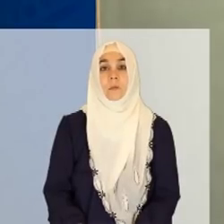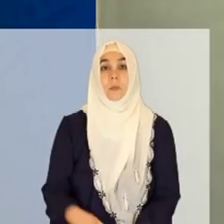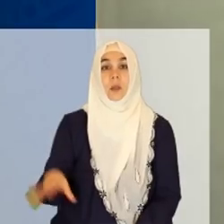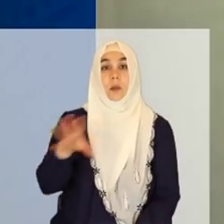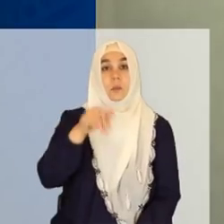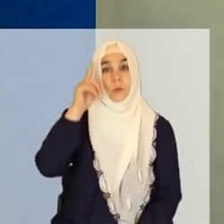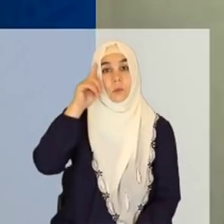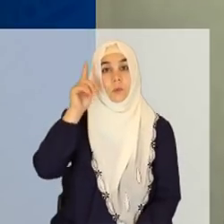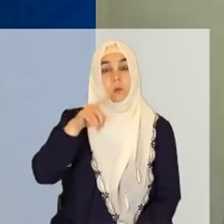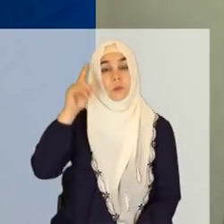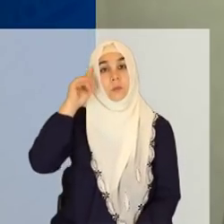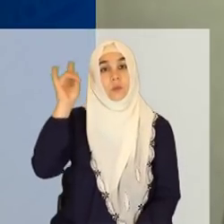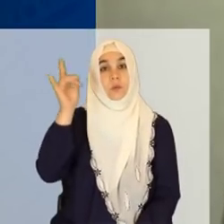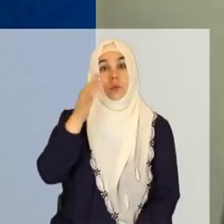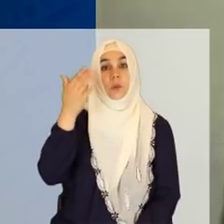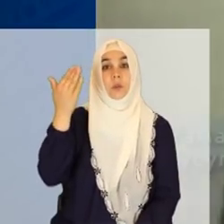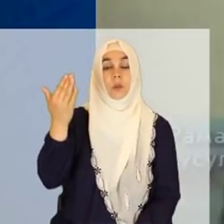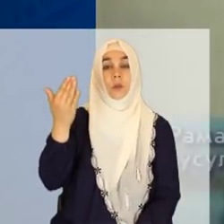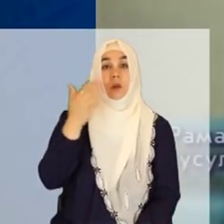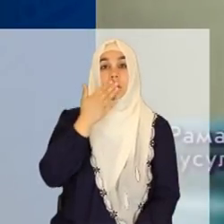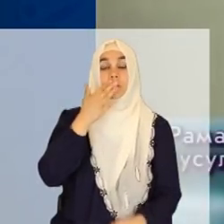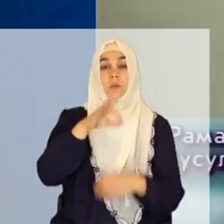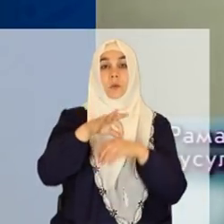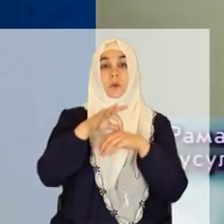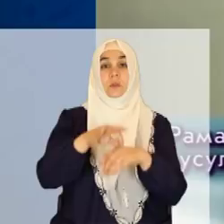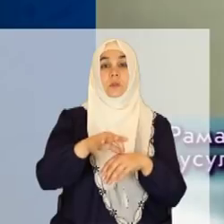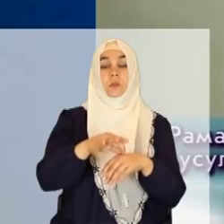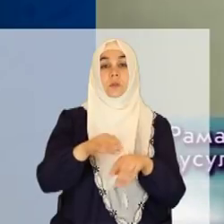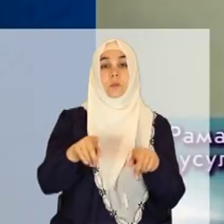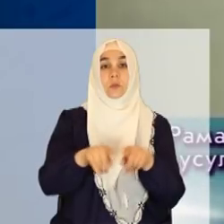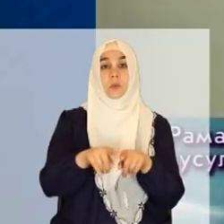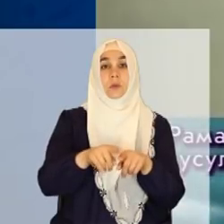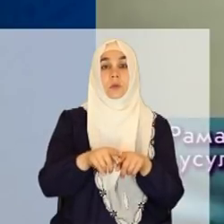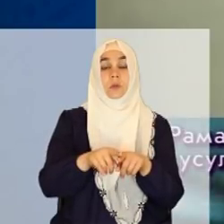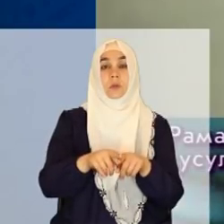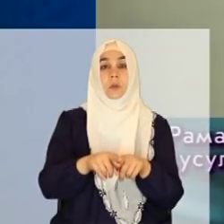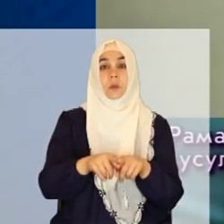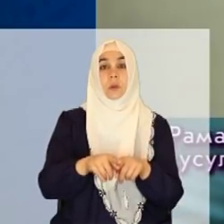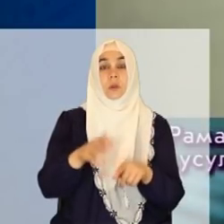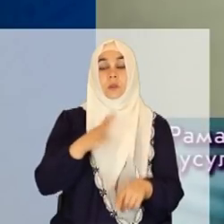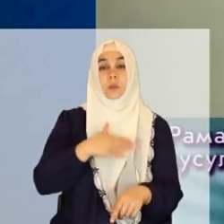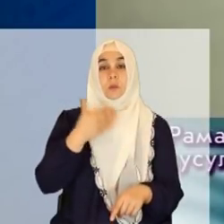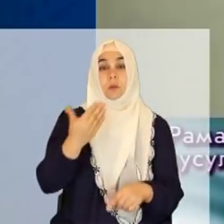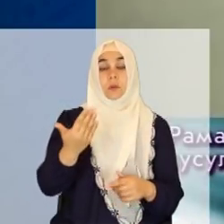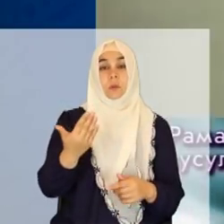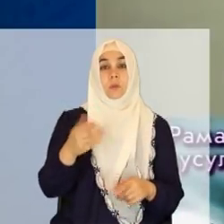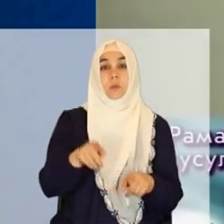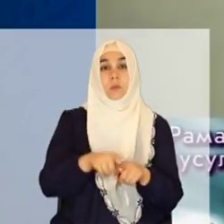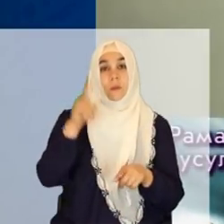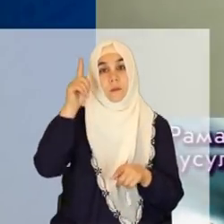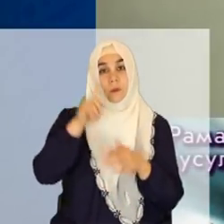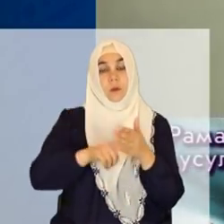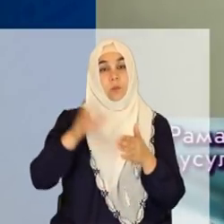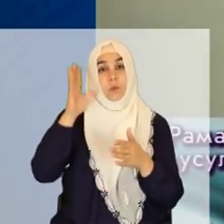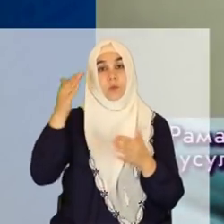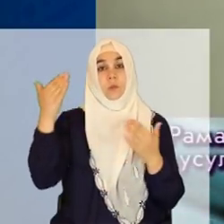Hammamizga ma'lum va mashhurki, Ramazon oyining ro'zasini tutmoq siz bilan biz mo'min